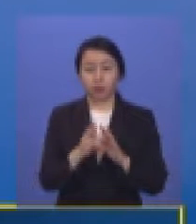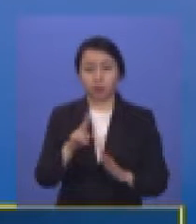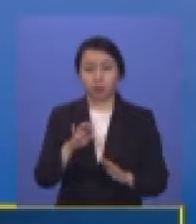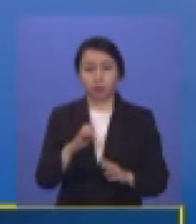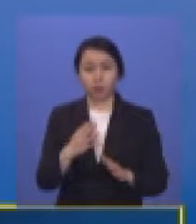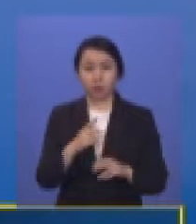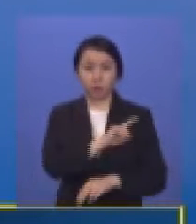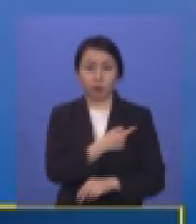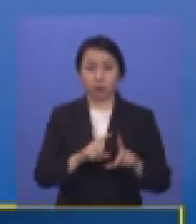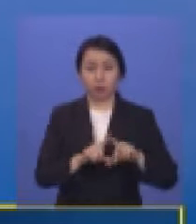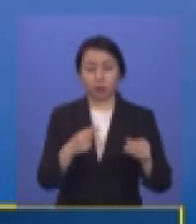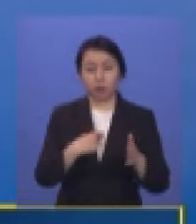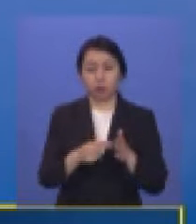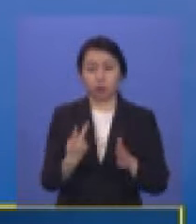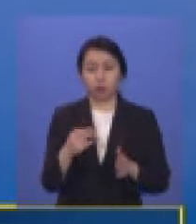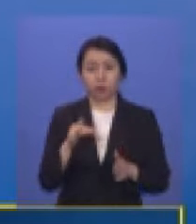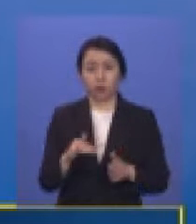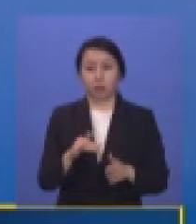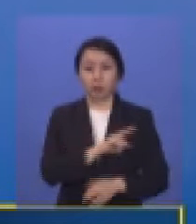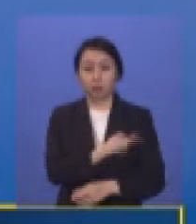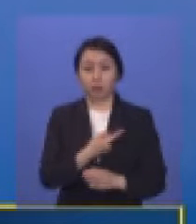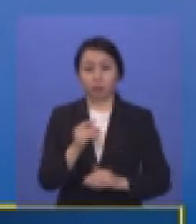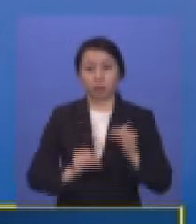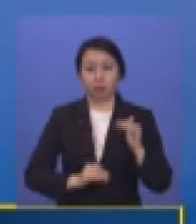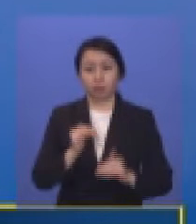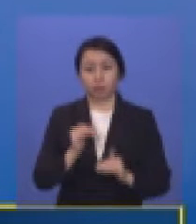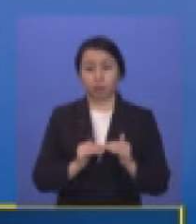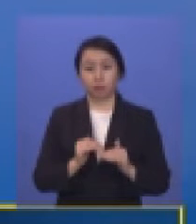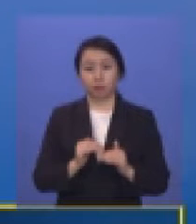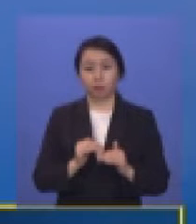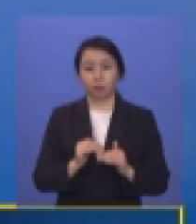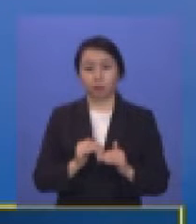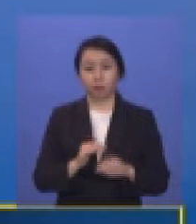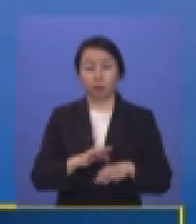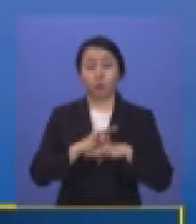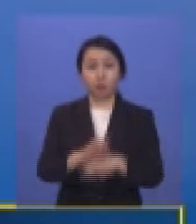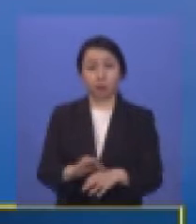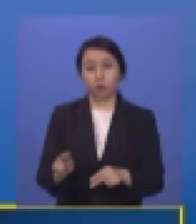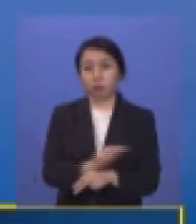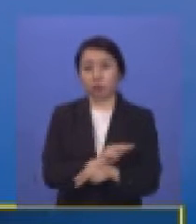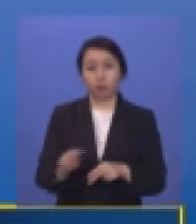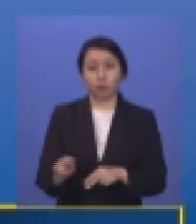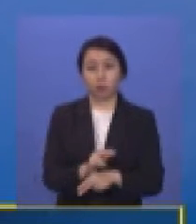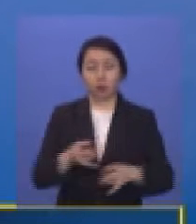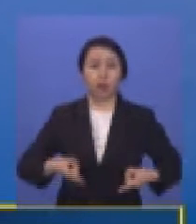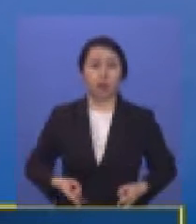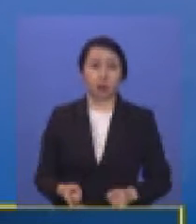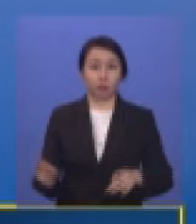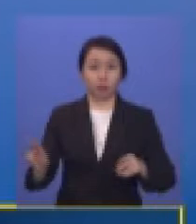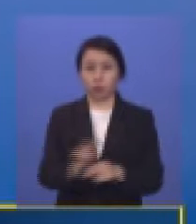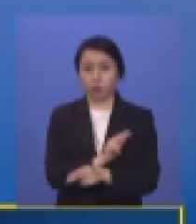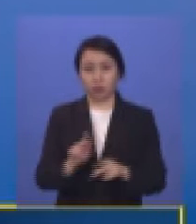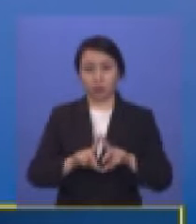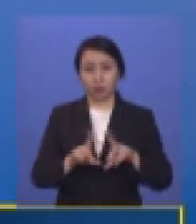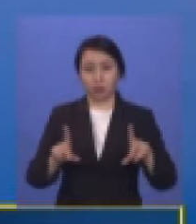построен медицинский пункт. Закуплено 2 единицы санитарного автотранспорта. Ведутся капитальные ремонты родильного и терапевтического